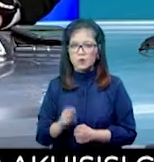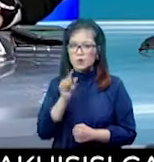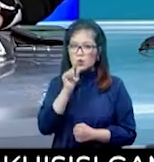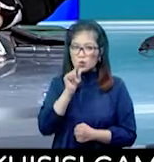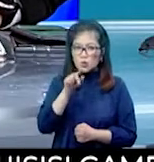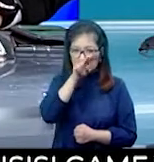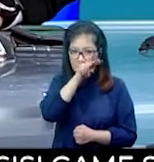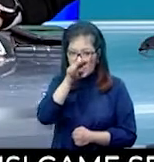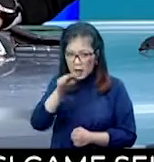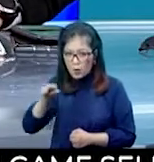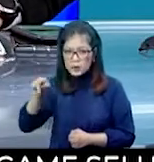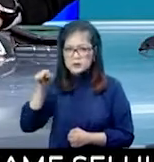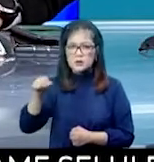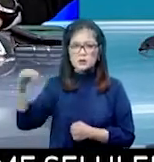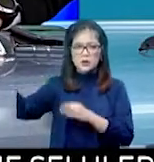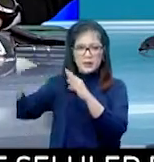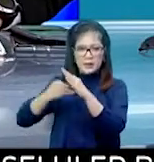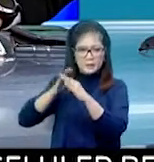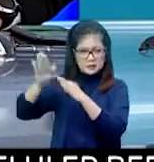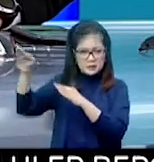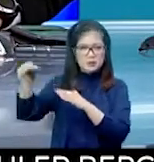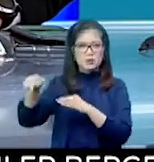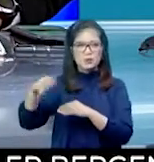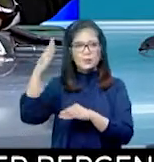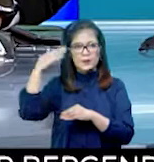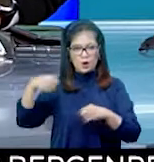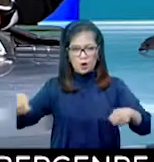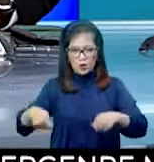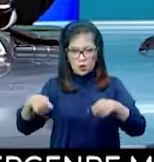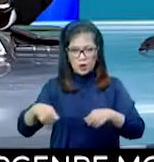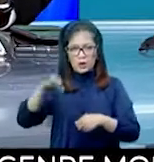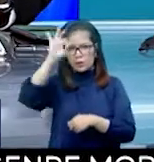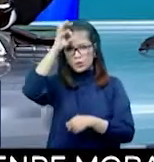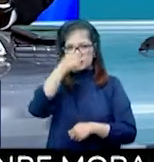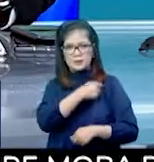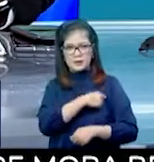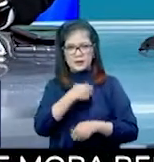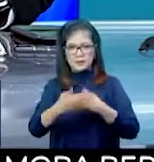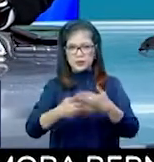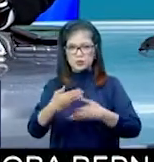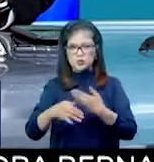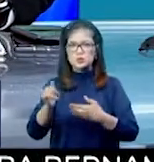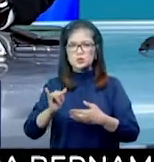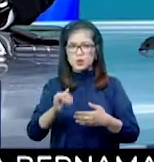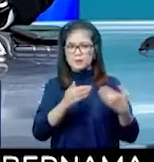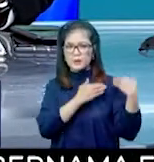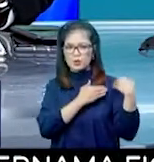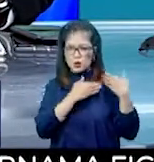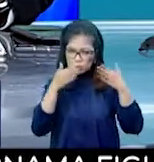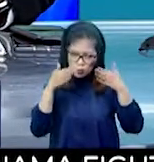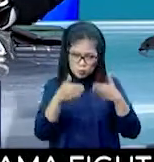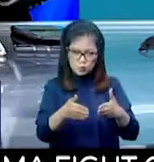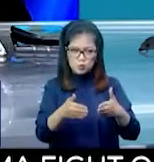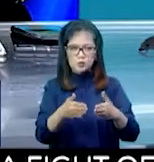Pemirsa, untuk mengawasi distribusi minyak goreng, Polri dan Kementerian Perindustrian membentuk satuan tugas khusus. Satgas ini